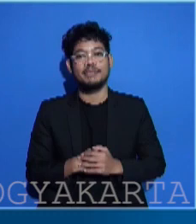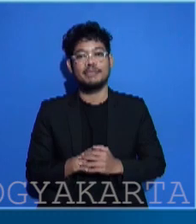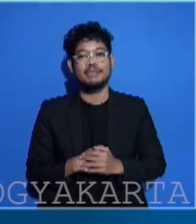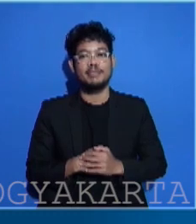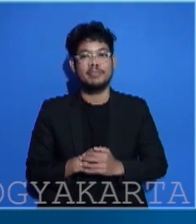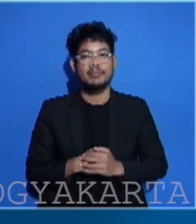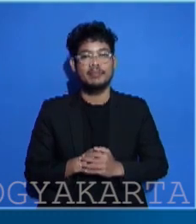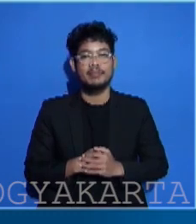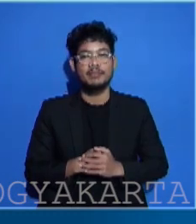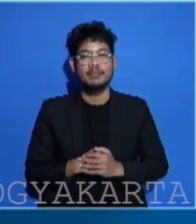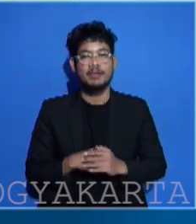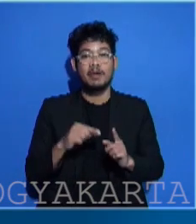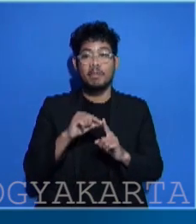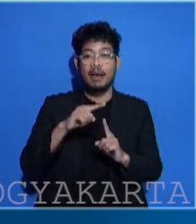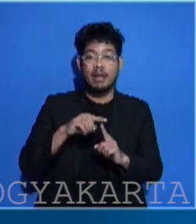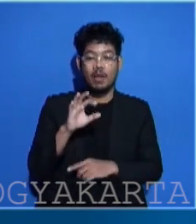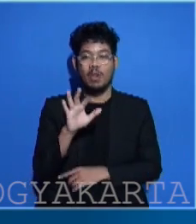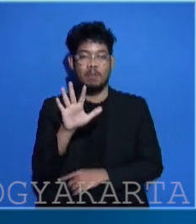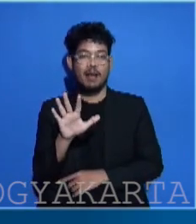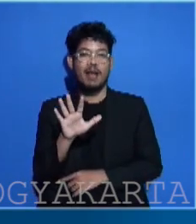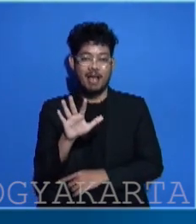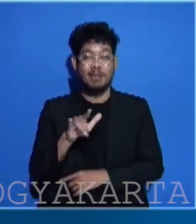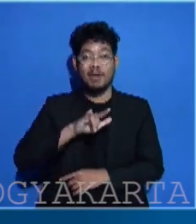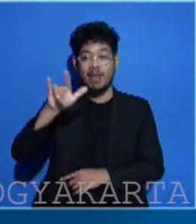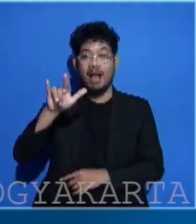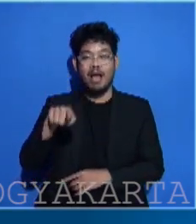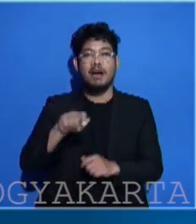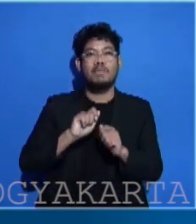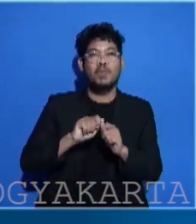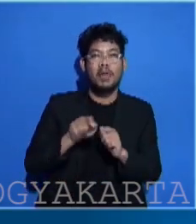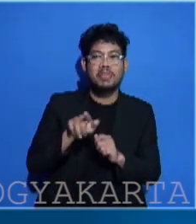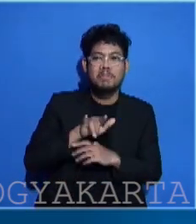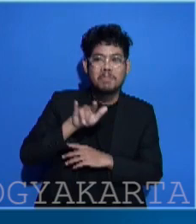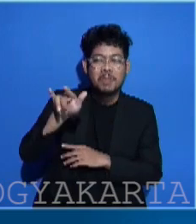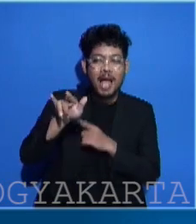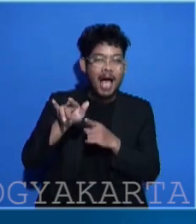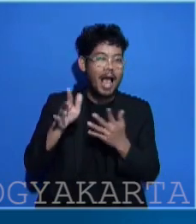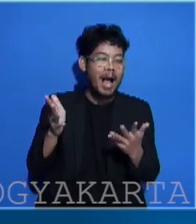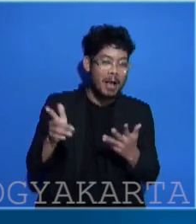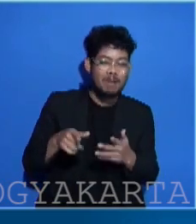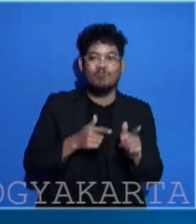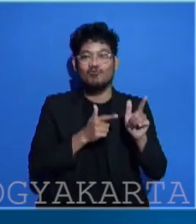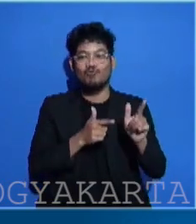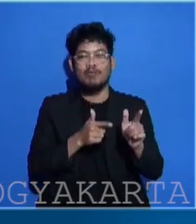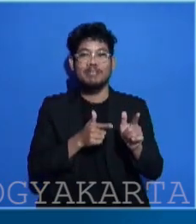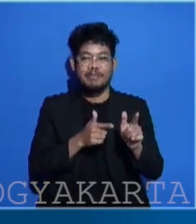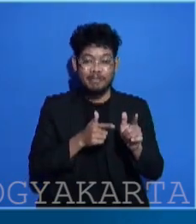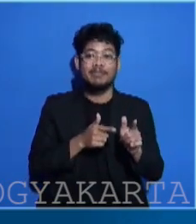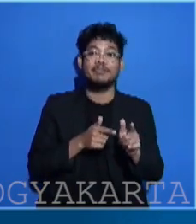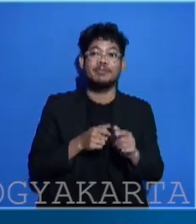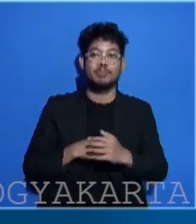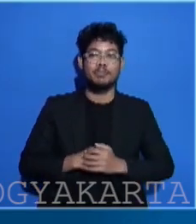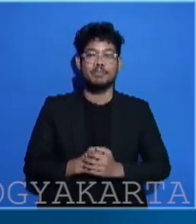Ke-102. Upacara Wing Day Sekolah Penerbang TNI Angkatan Udara di Lapangan Jupiter Pangkalan Udara Adi Sucipto